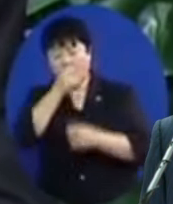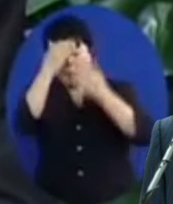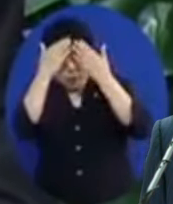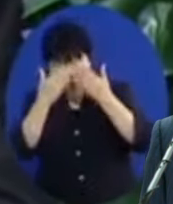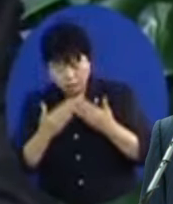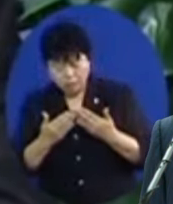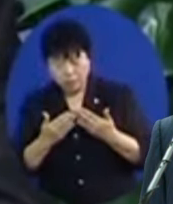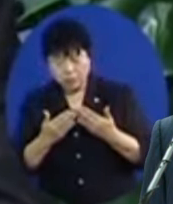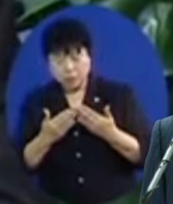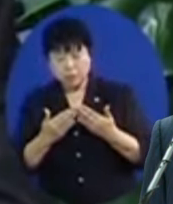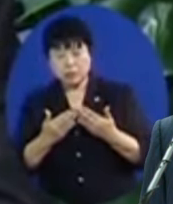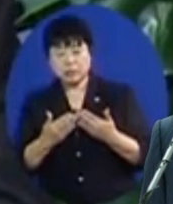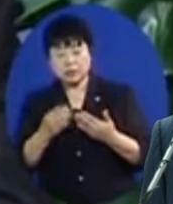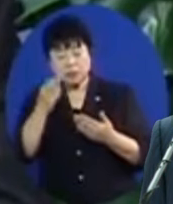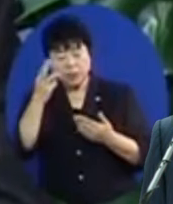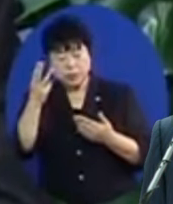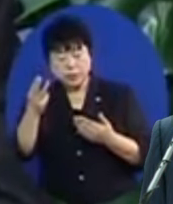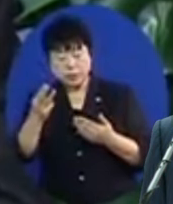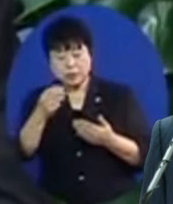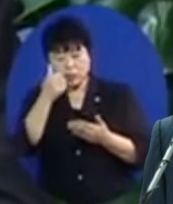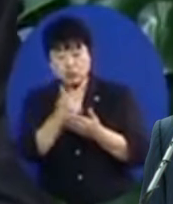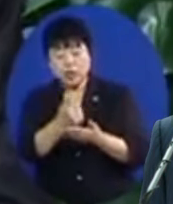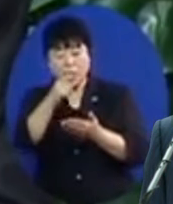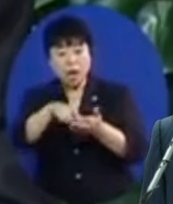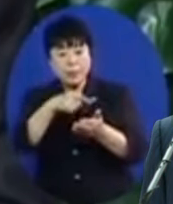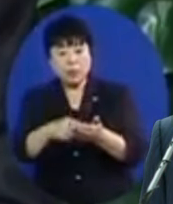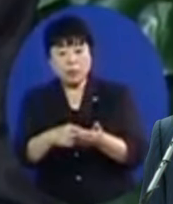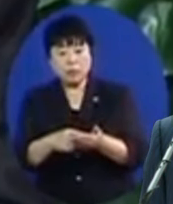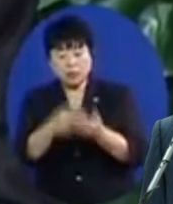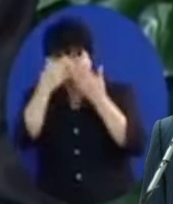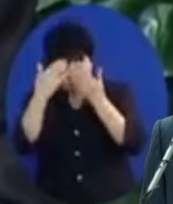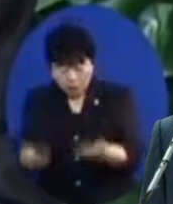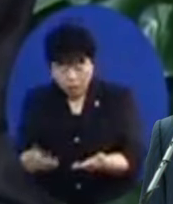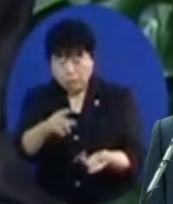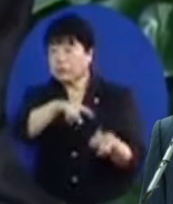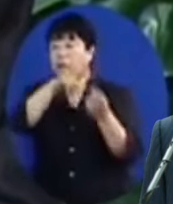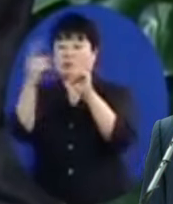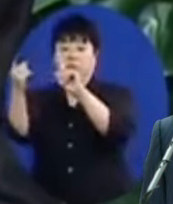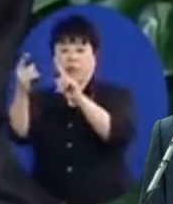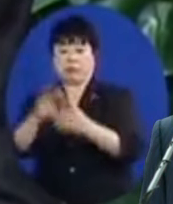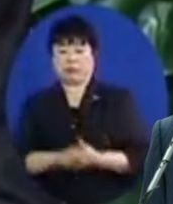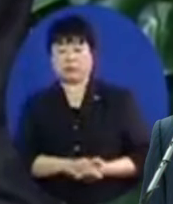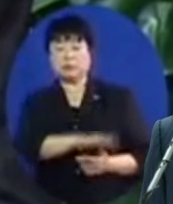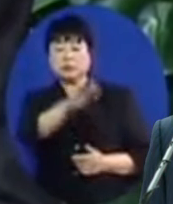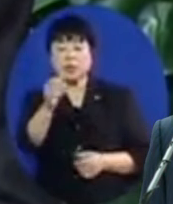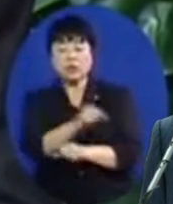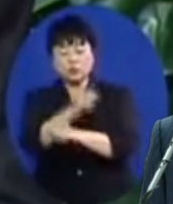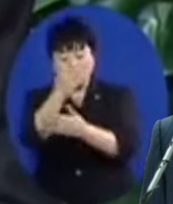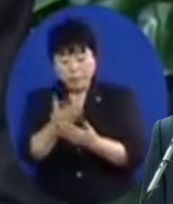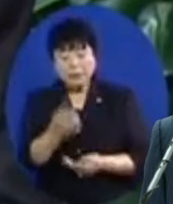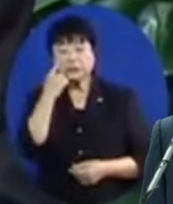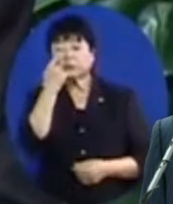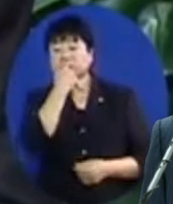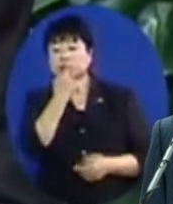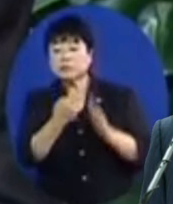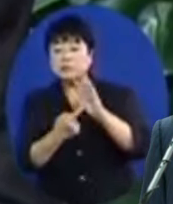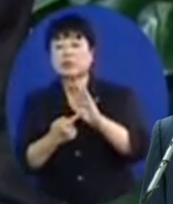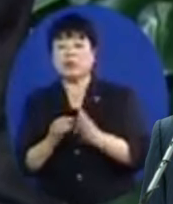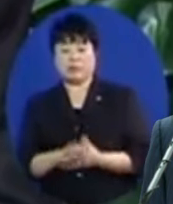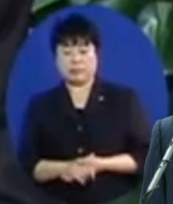들어가서 3일 만에 죄값을 다 지불하고 살아났던 것입니다. 그것이 우리가 용서받았다는 증거인